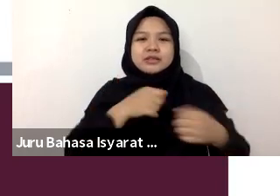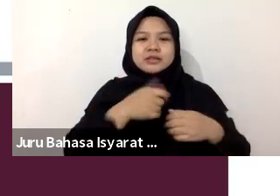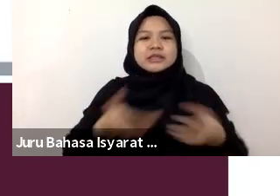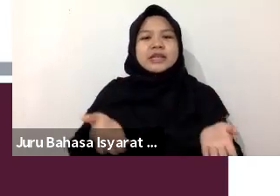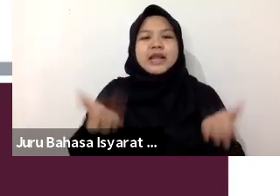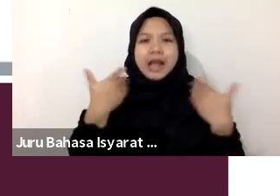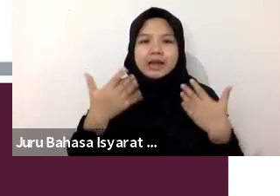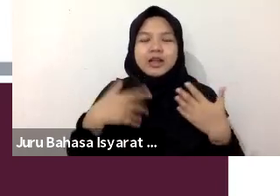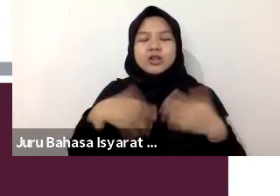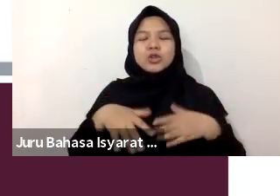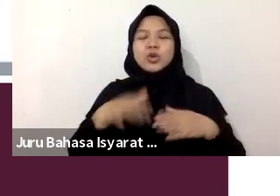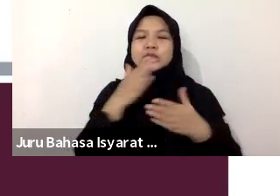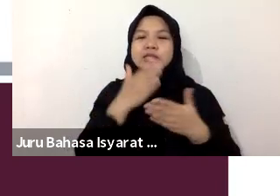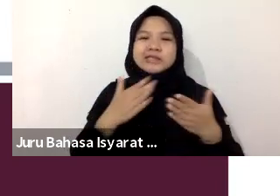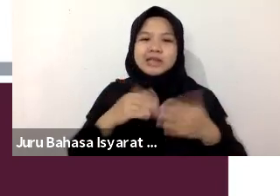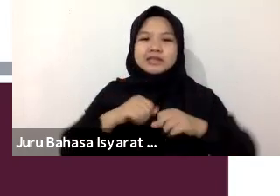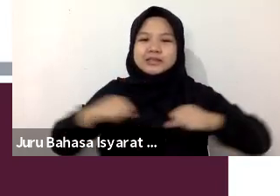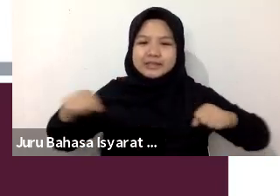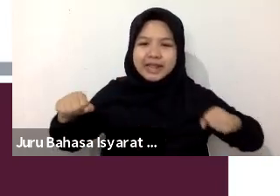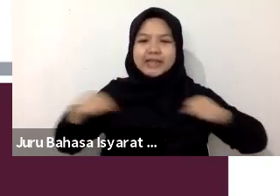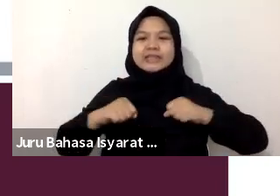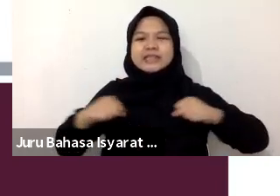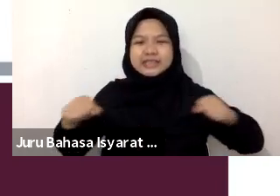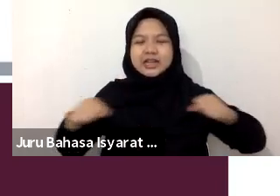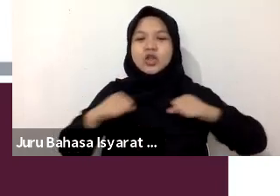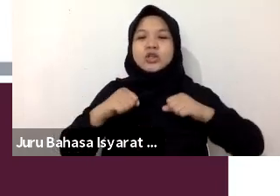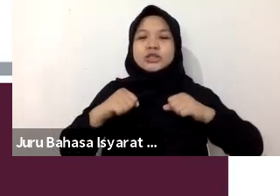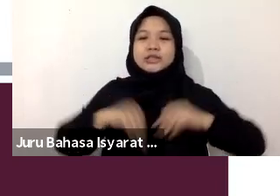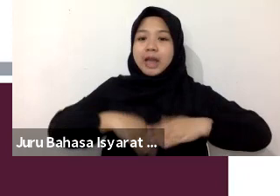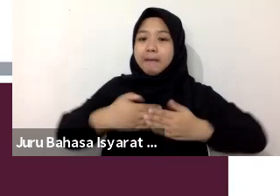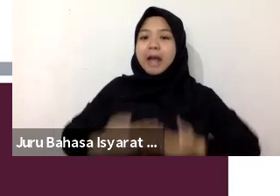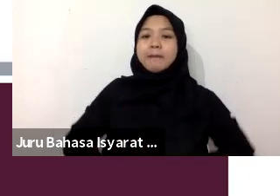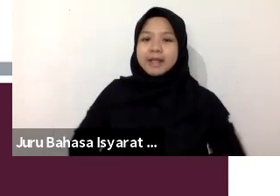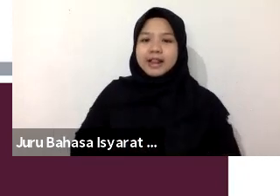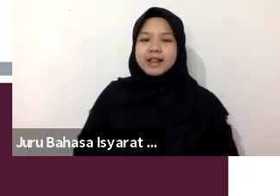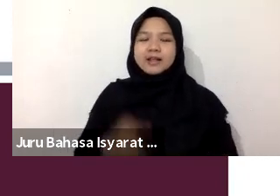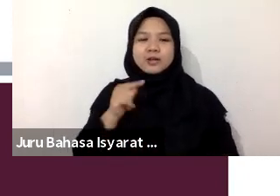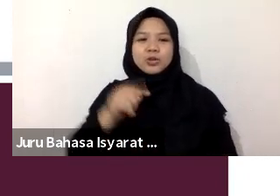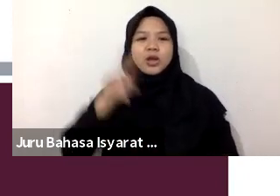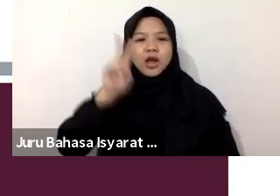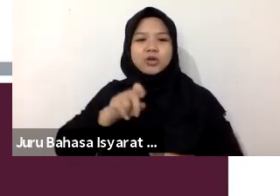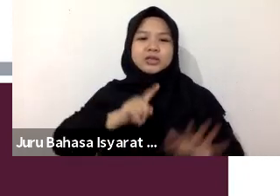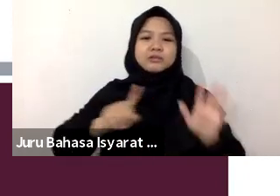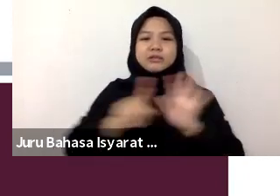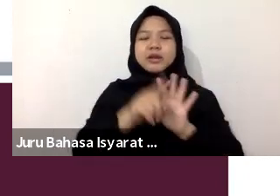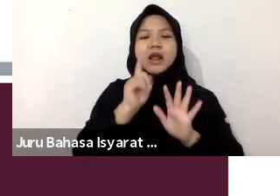yaitu stretching atau senam hamil yang tentu saja harus dipimpin oleh instruksi yang